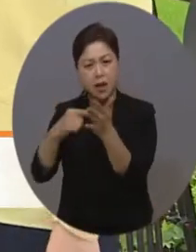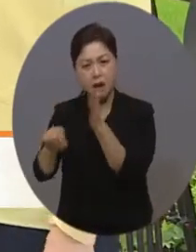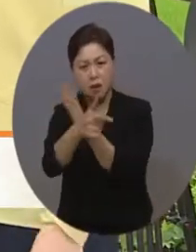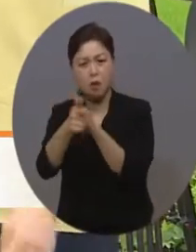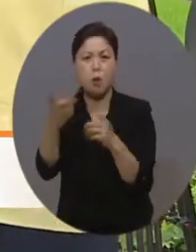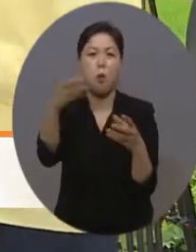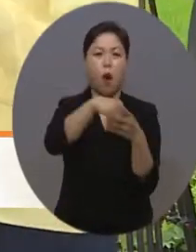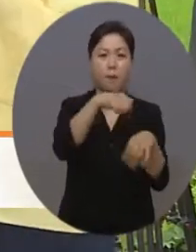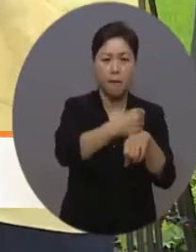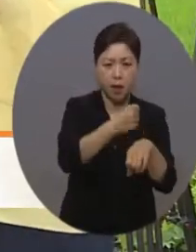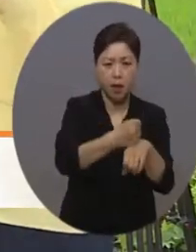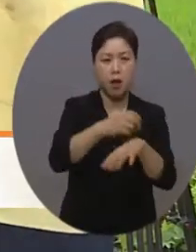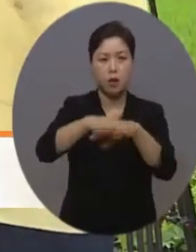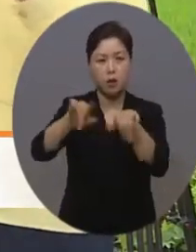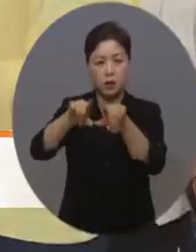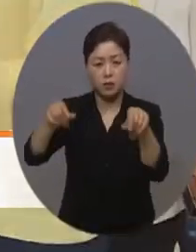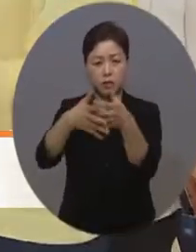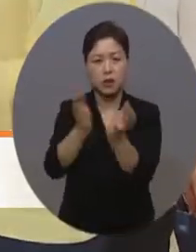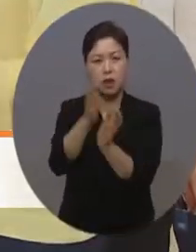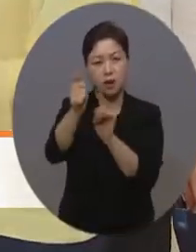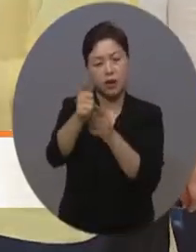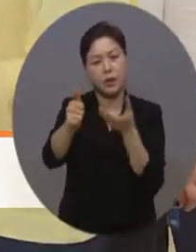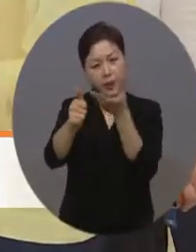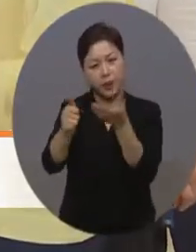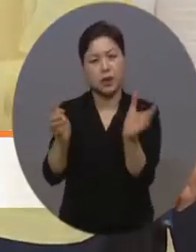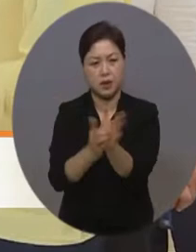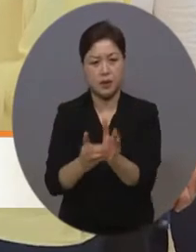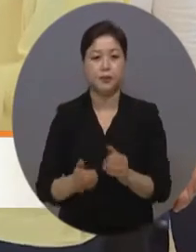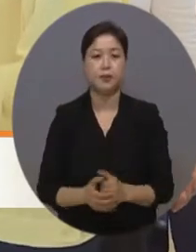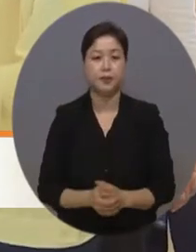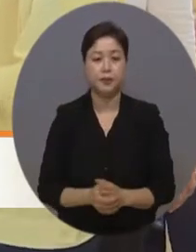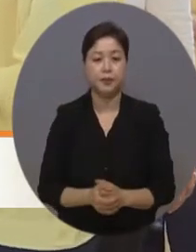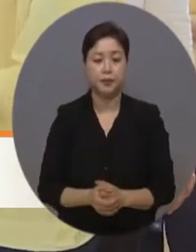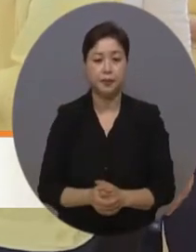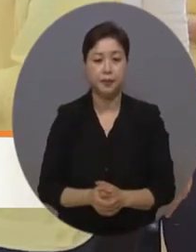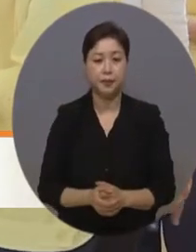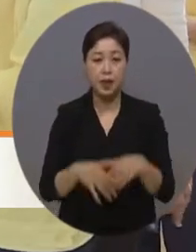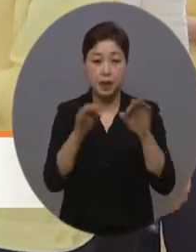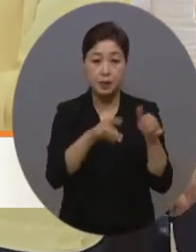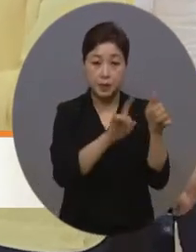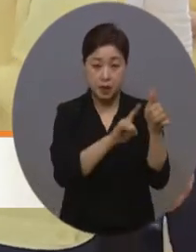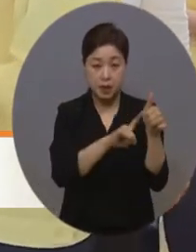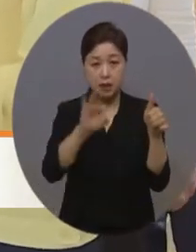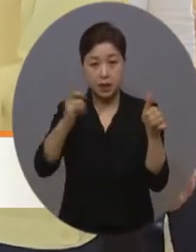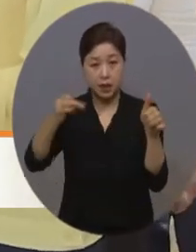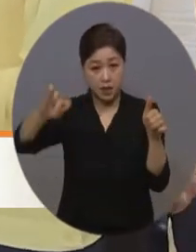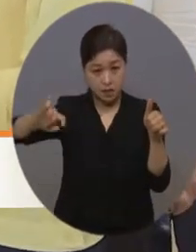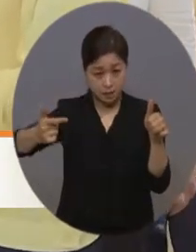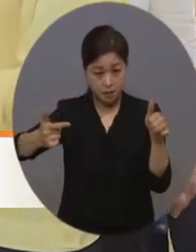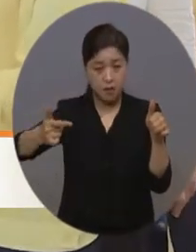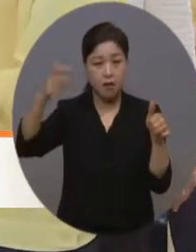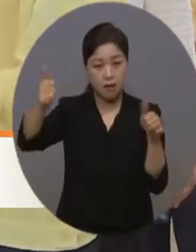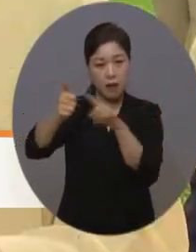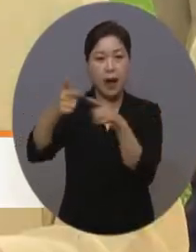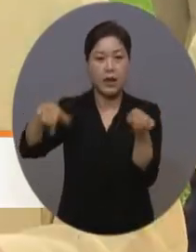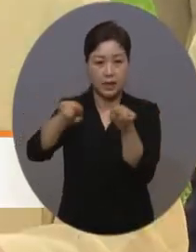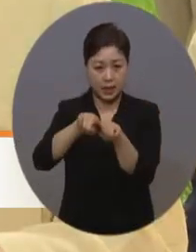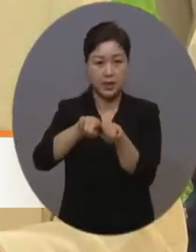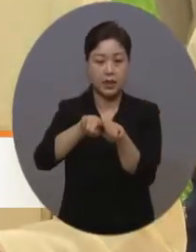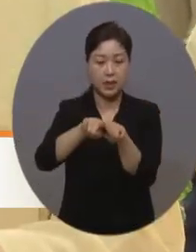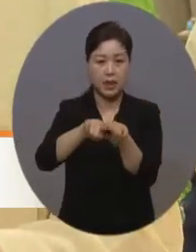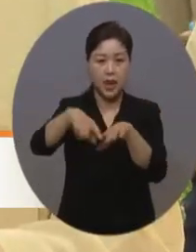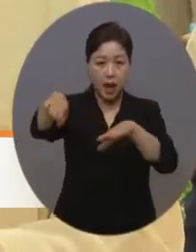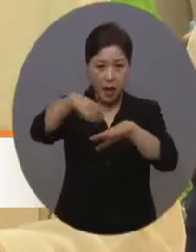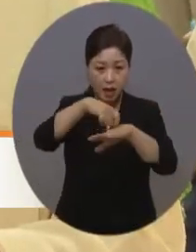농식품부 장관에게 권했습니다 이후 김 지사는 이낙연 전 대표와 함께 해남